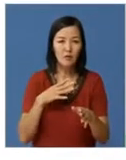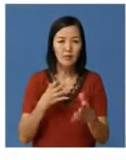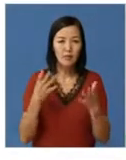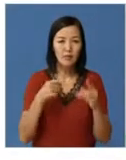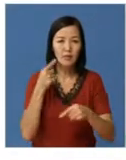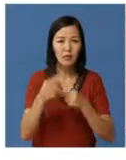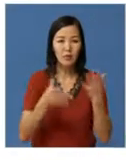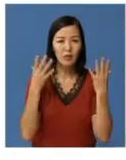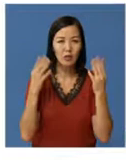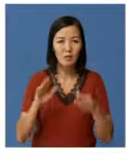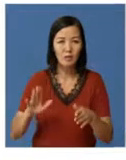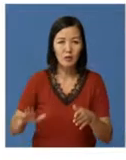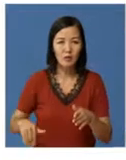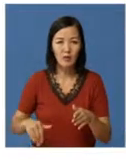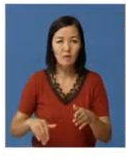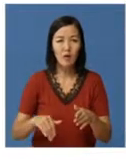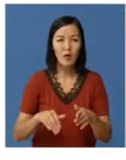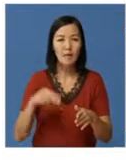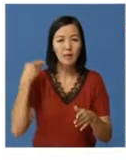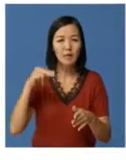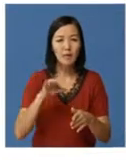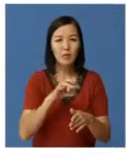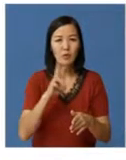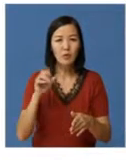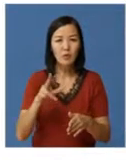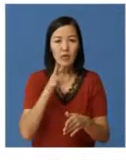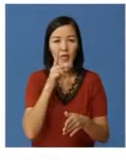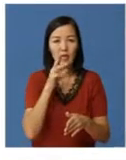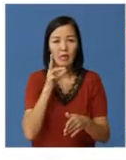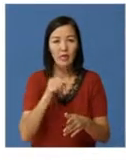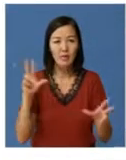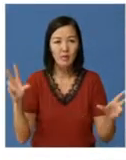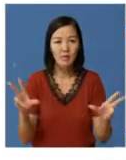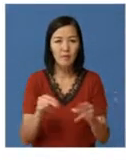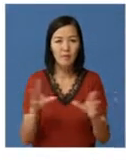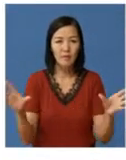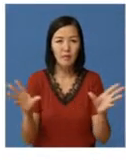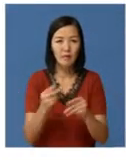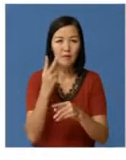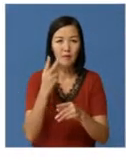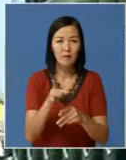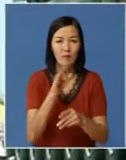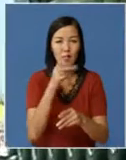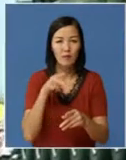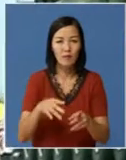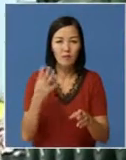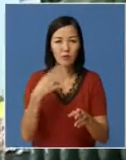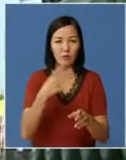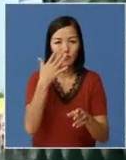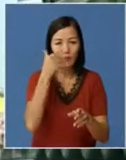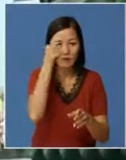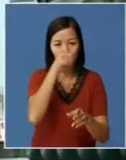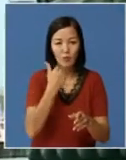на следующий день после того, как президент Южной Кореи Мун Чжи Ин пообещал добиться объединения 2 Корей к 2045